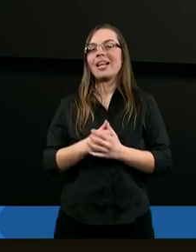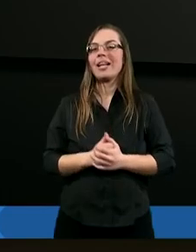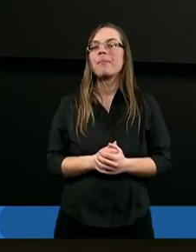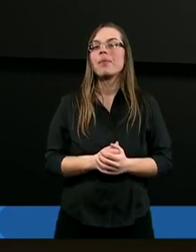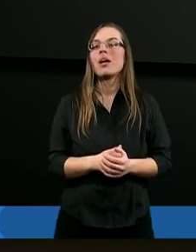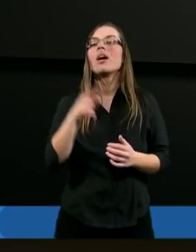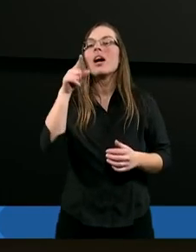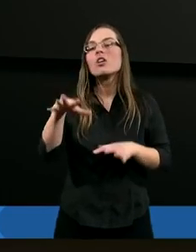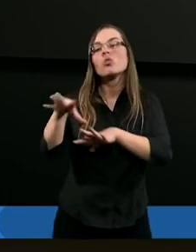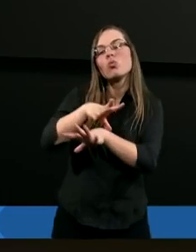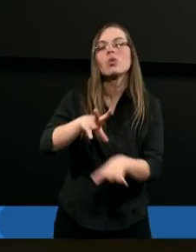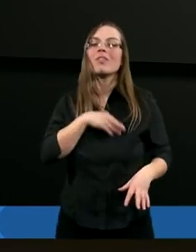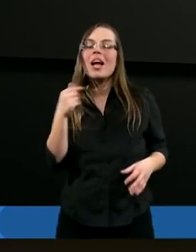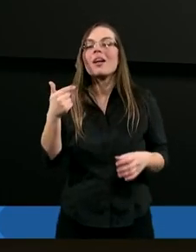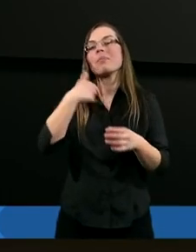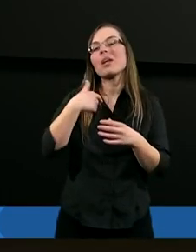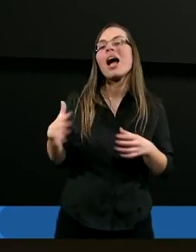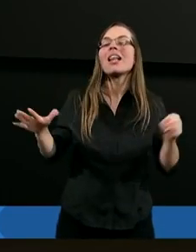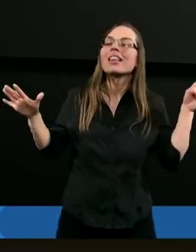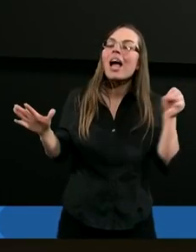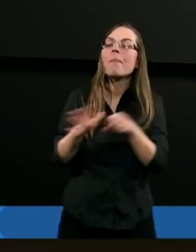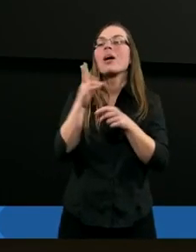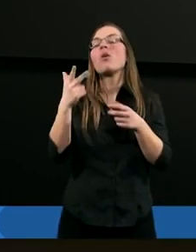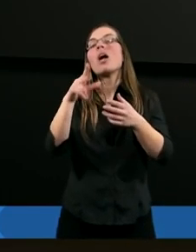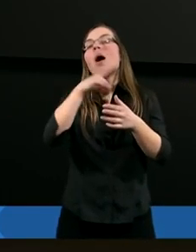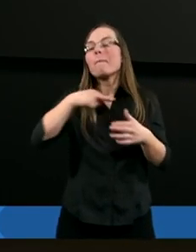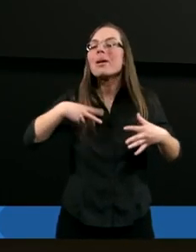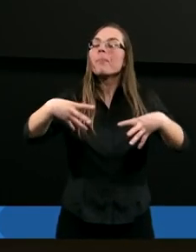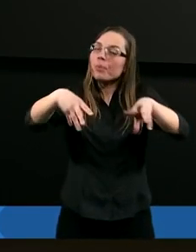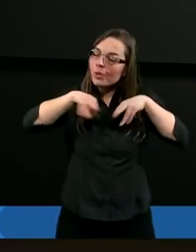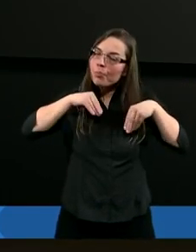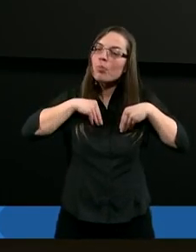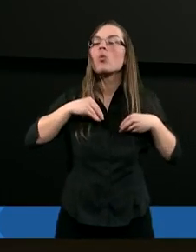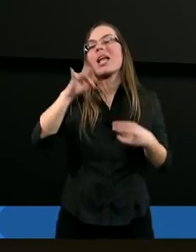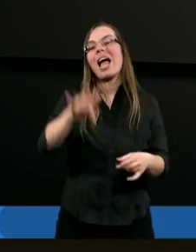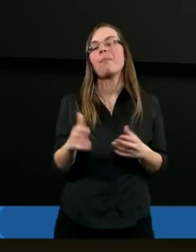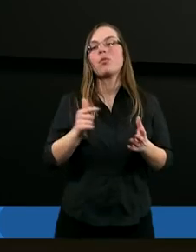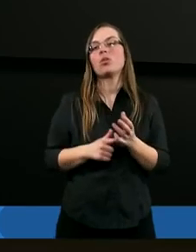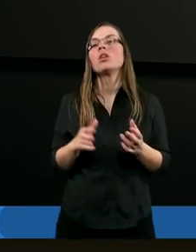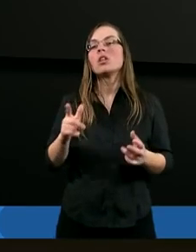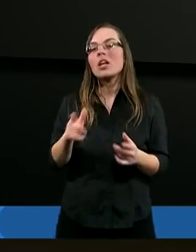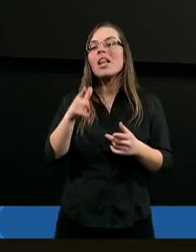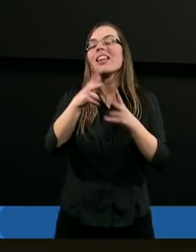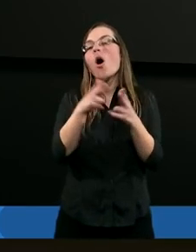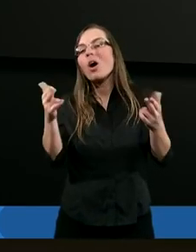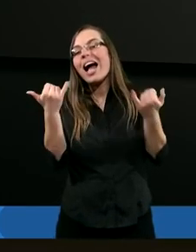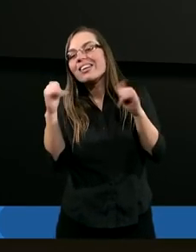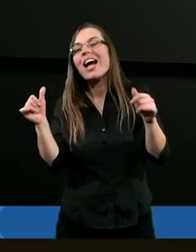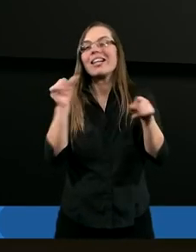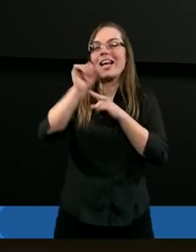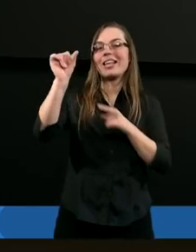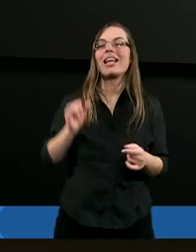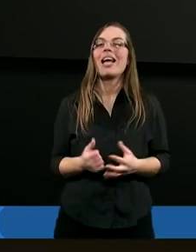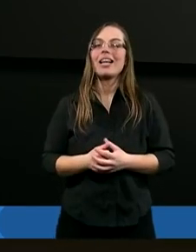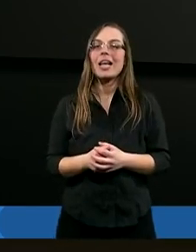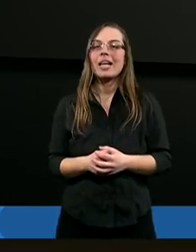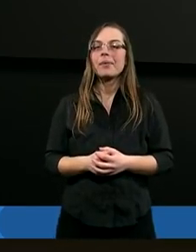to nie Duch Święty nas napełnia, tylko my przyjmujemy. Troszkę inne określenie też.